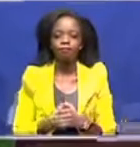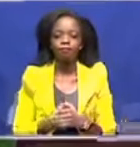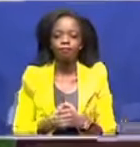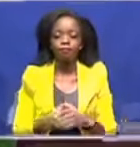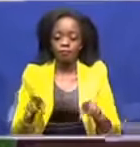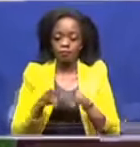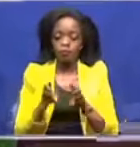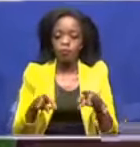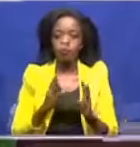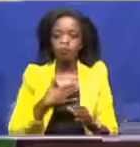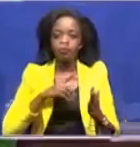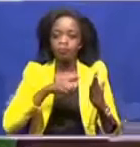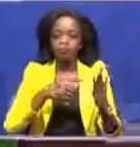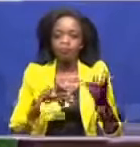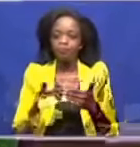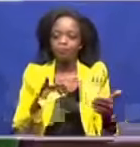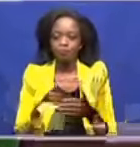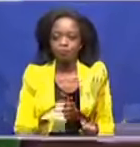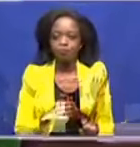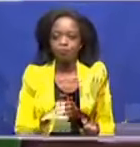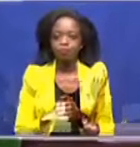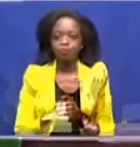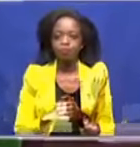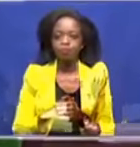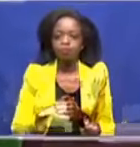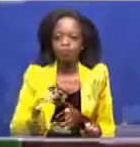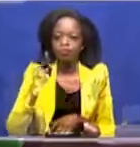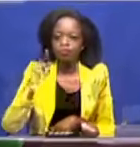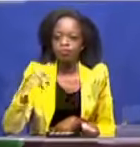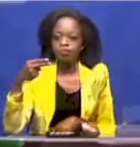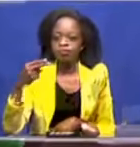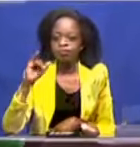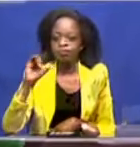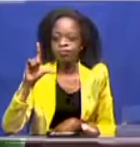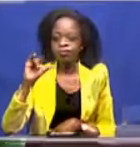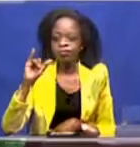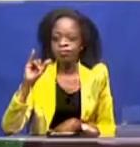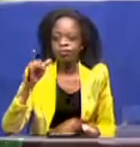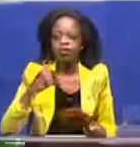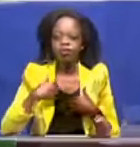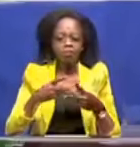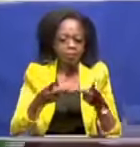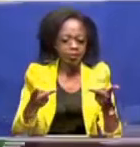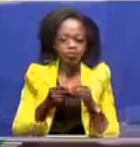Kama vile nimetaja, Caesarea Philippi mlikuwa na hekalu nyingi